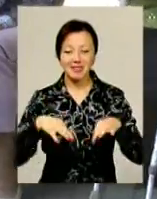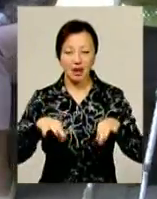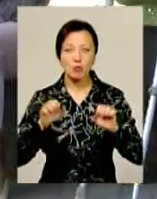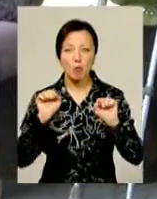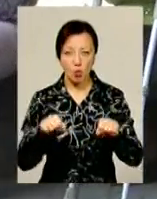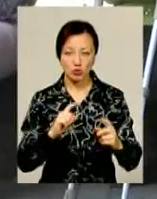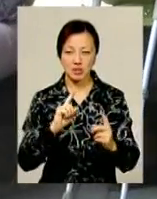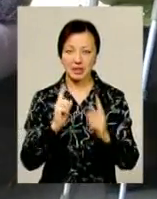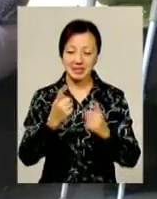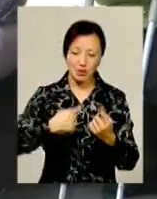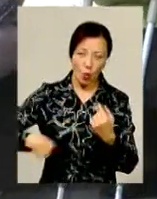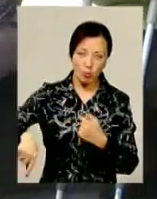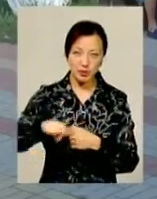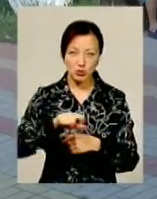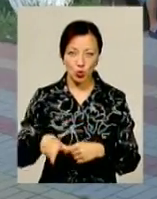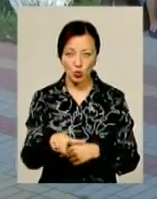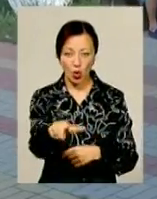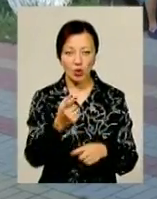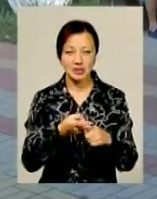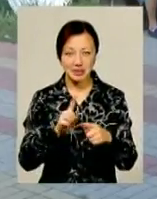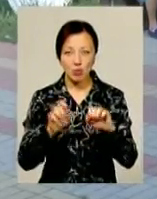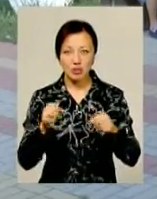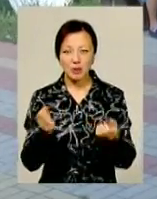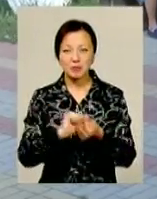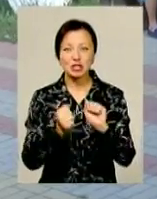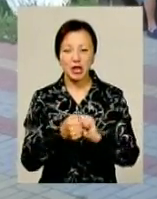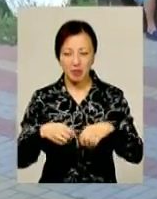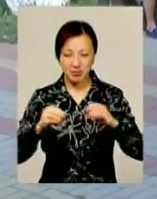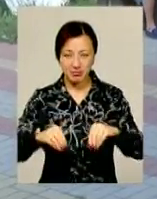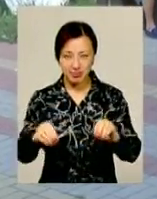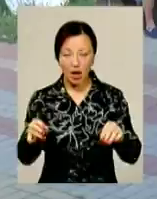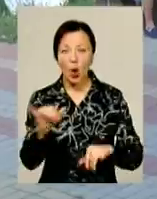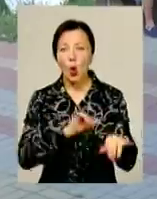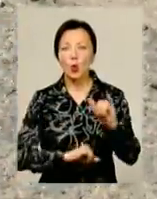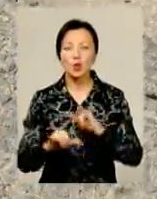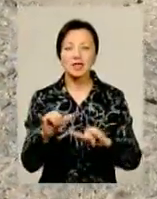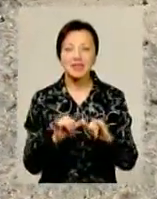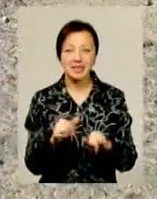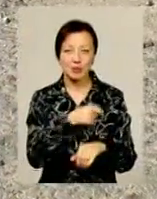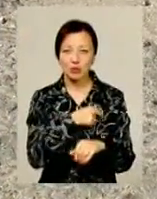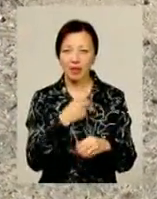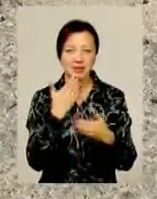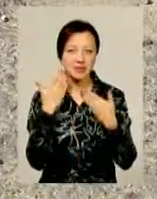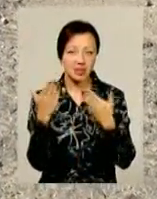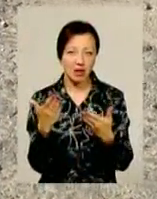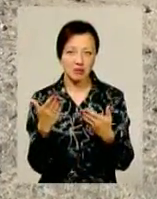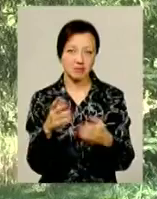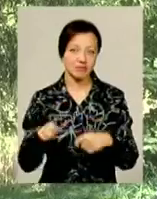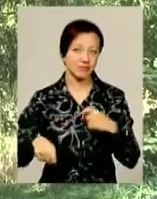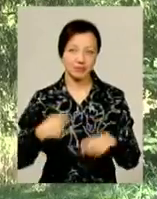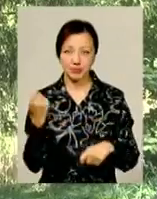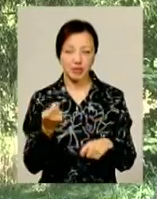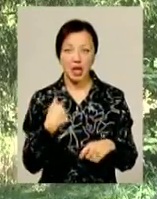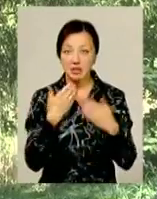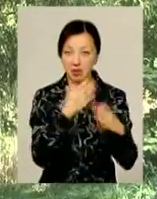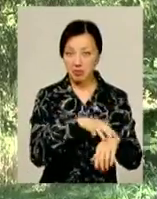можна їздити об'їзною дорогою. Коли б цей ґрунтовий шлях висипали бодай щебенем. Але куди тільки народний обранець уже не звертався, все марно.